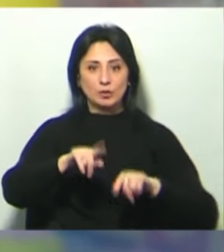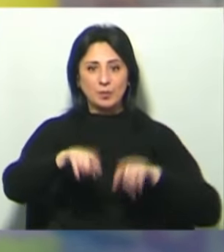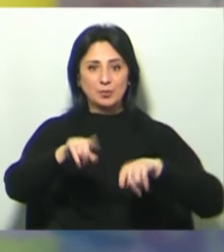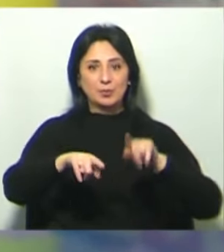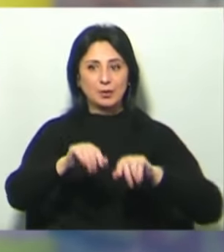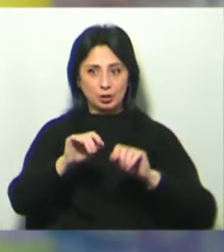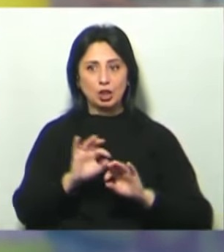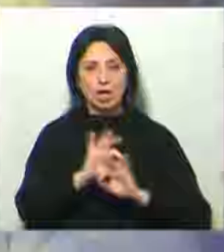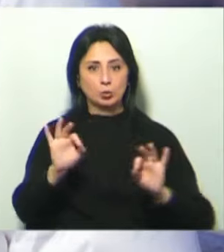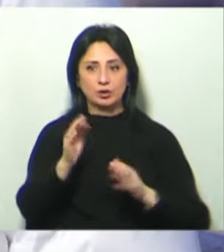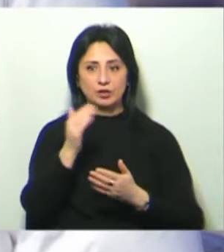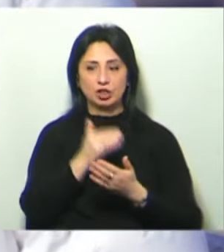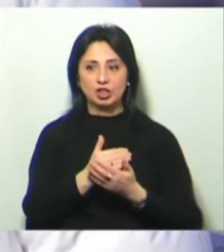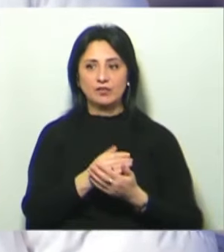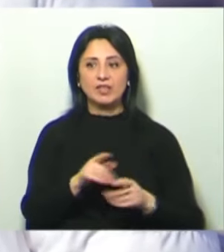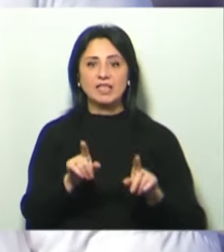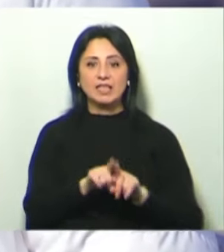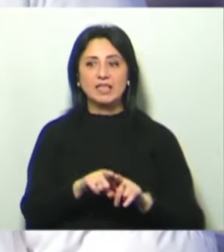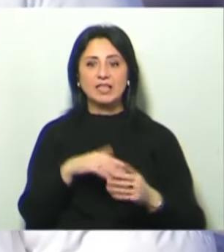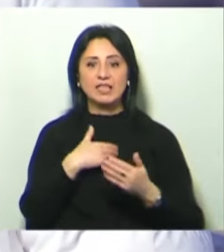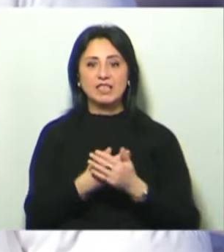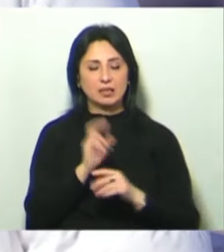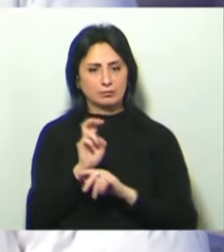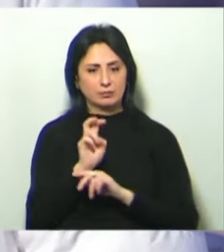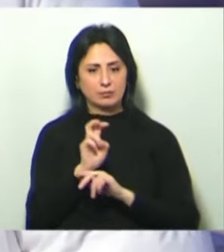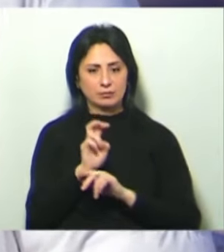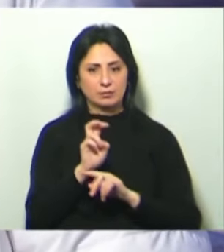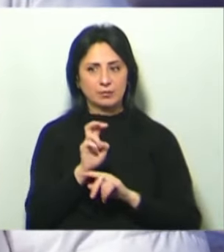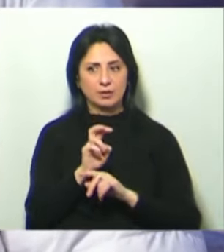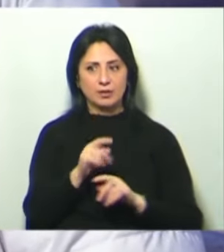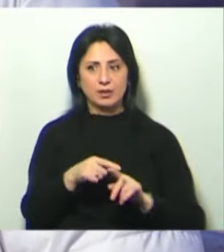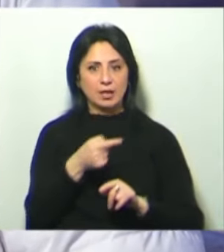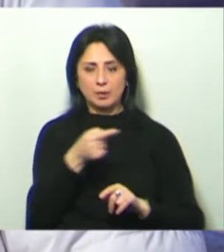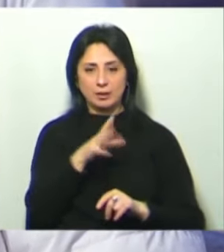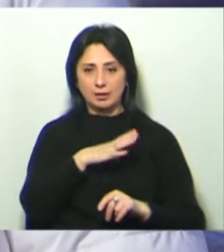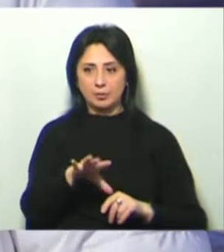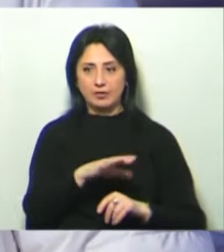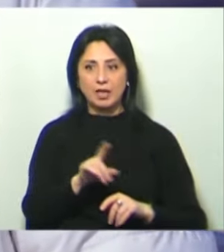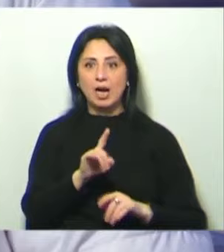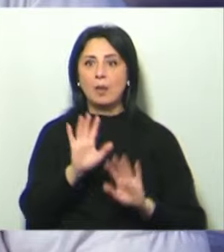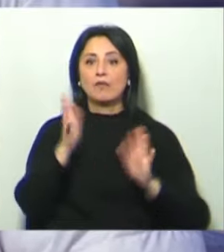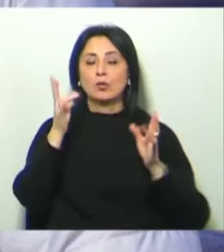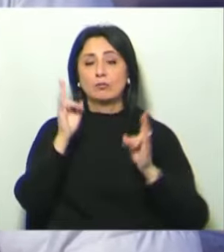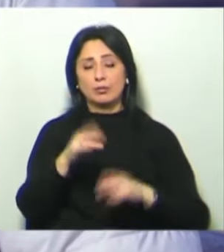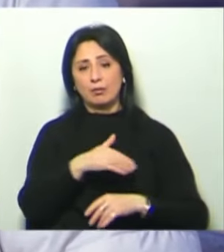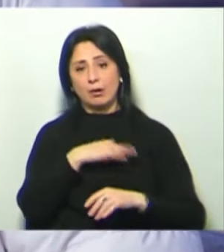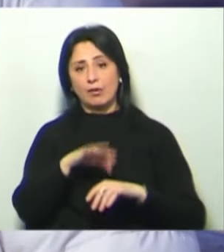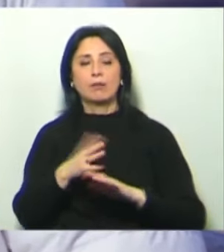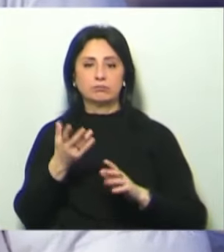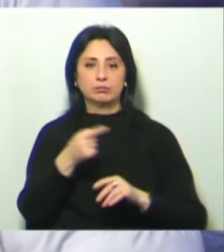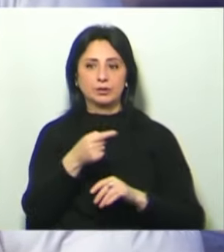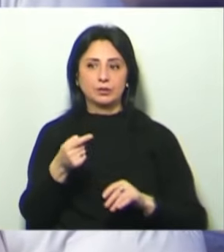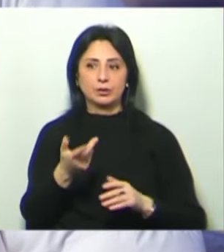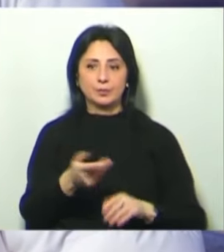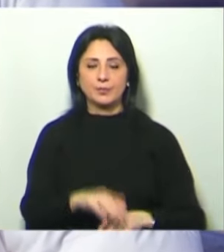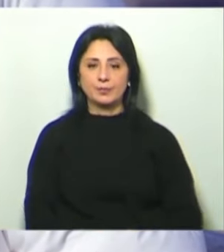არის არაჩვეულებრივი შედეგი. ისეთი ინტენსივობით დავდივართ, რომ პრაქტიკულად არ გაგვიცდენია თუ რამე განსაკუთრებული არ მოხდა ან